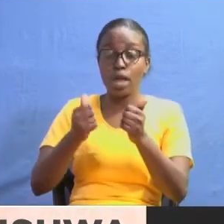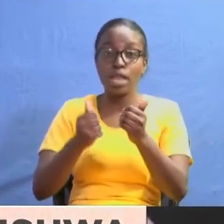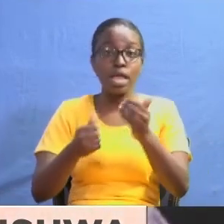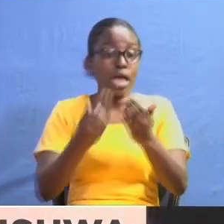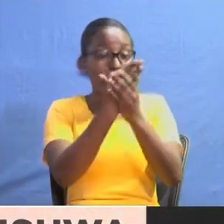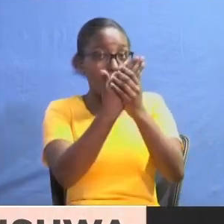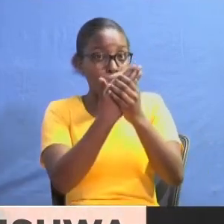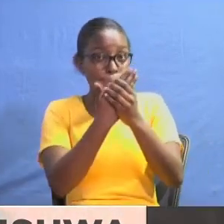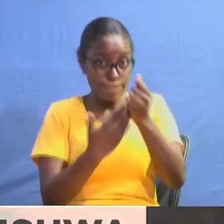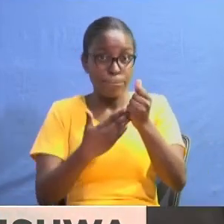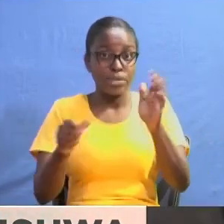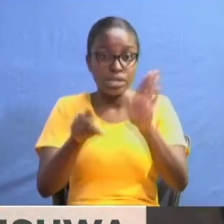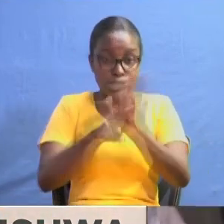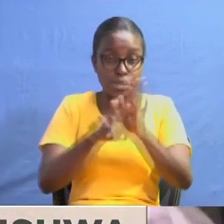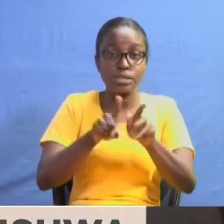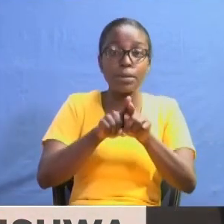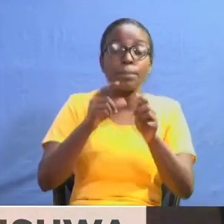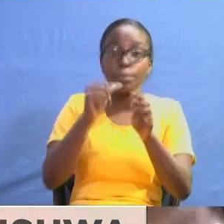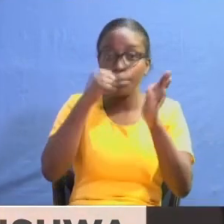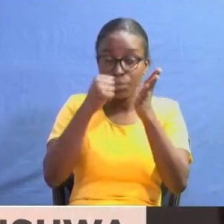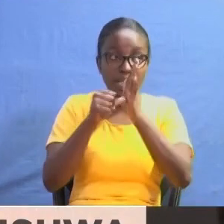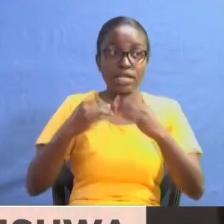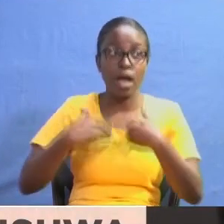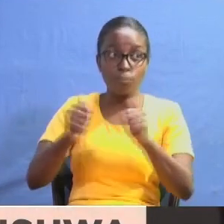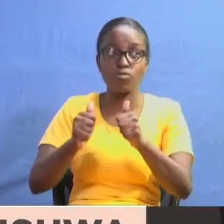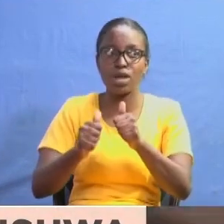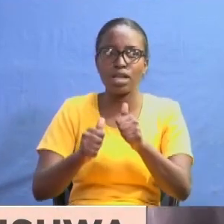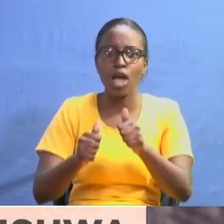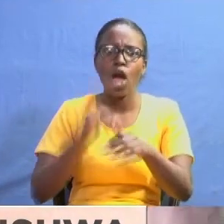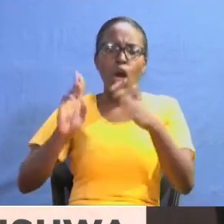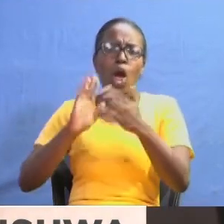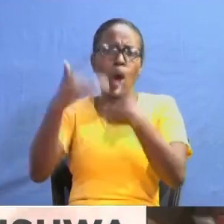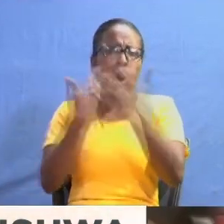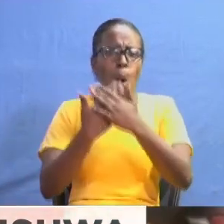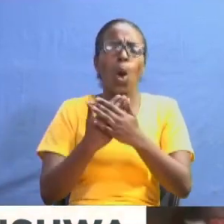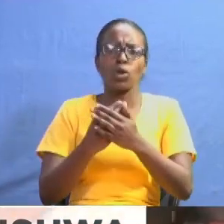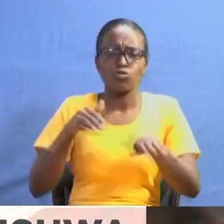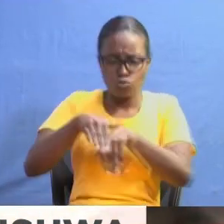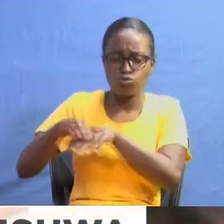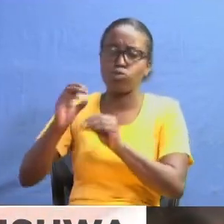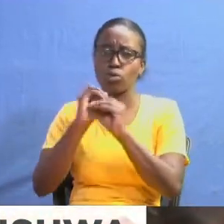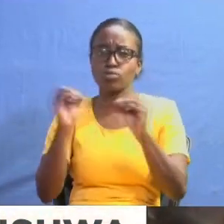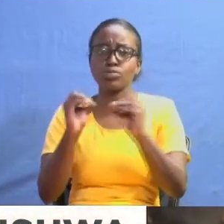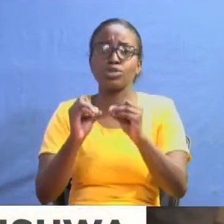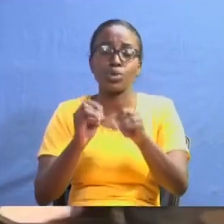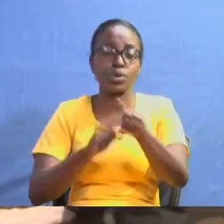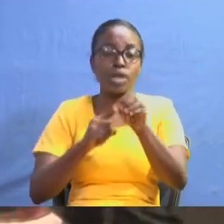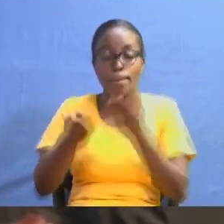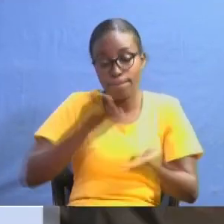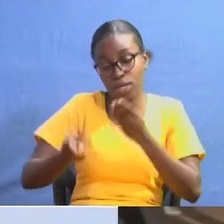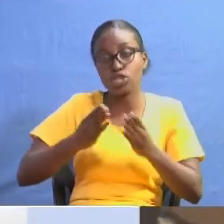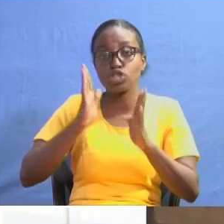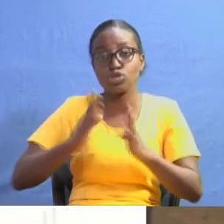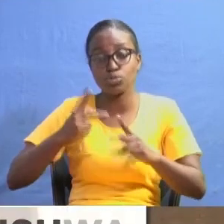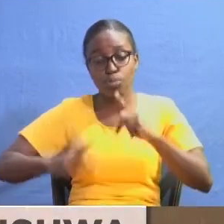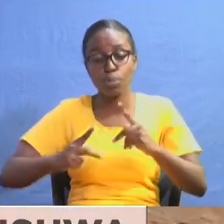walikuwa naongea fabari. Kwa hivyo hiyo mambo sisi hatuwezi fuata hiyo mambo yao. Wafanyabiashara ambao wanasema